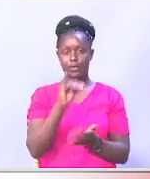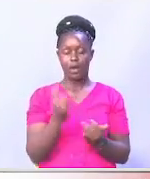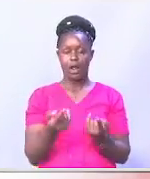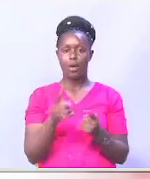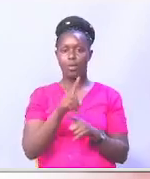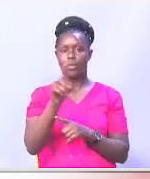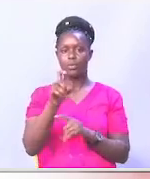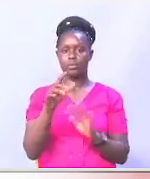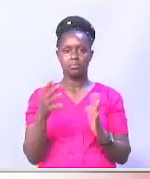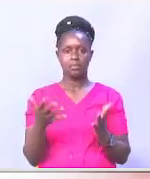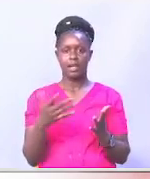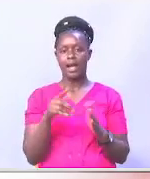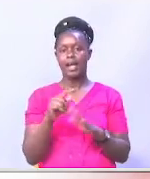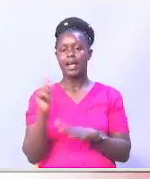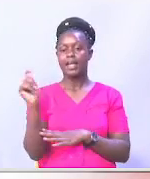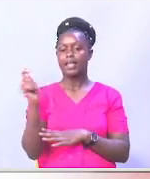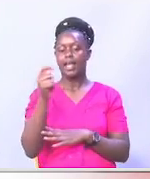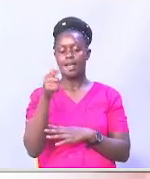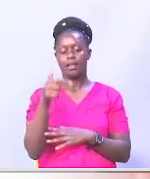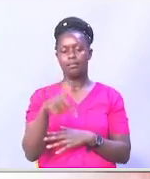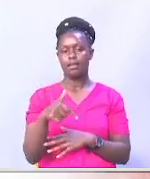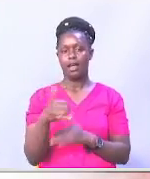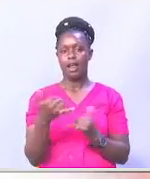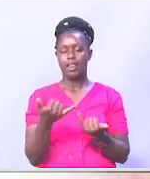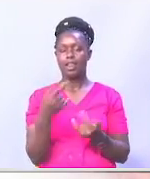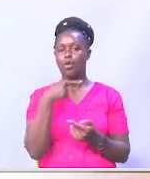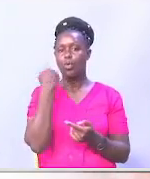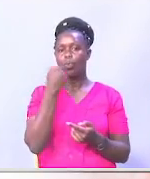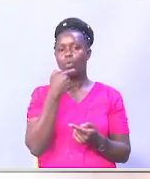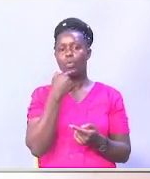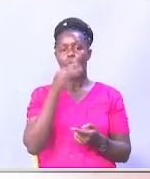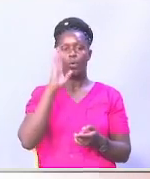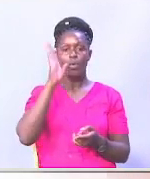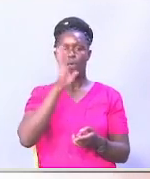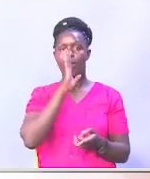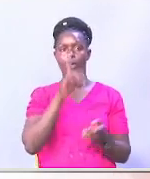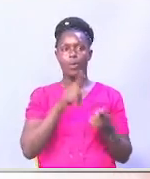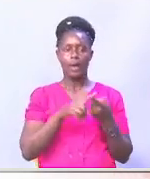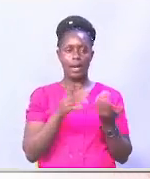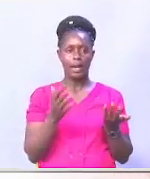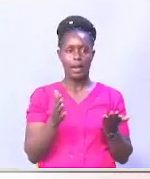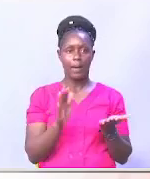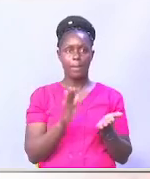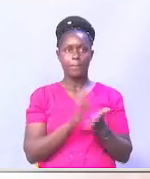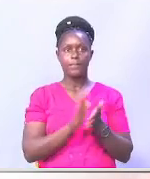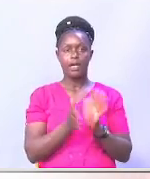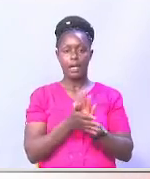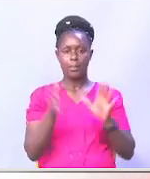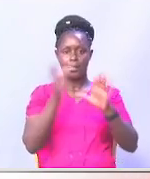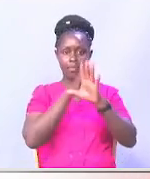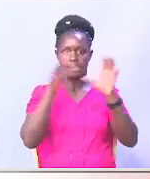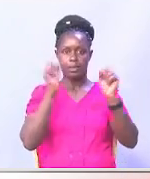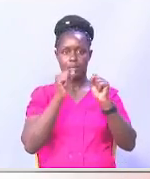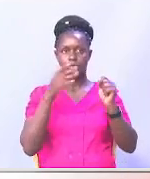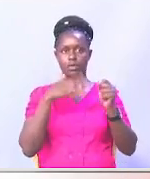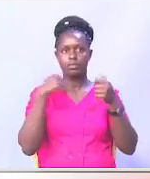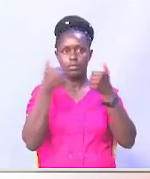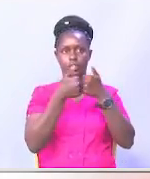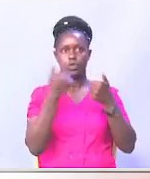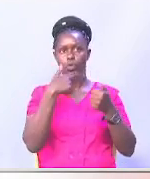swali, je, Kenya hii, nani ambaye anagombania rais wa jamhuri?